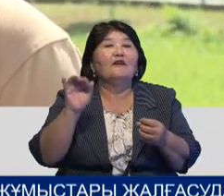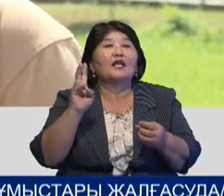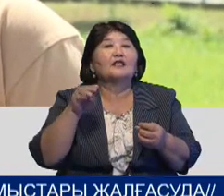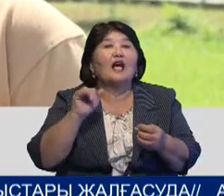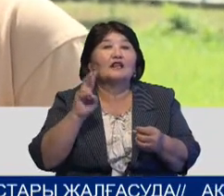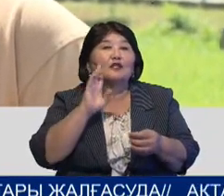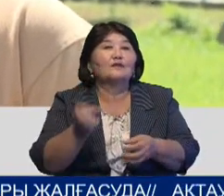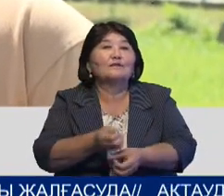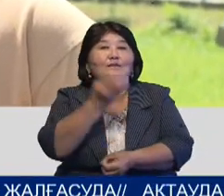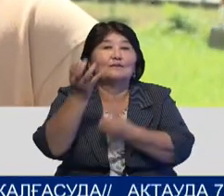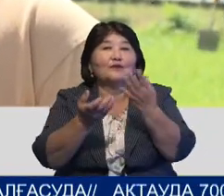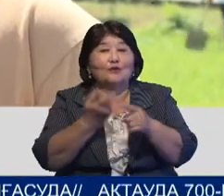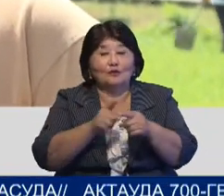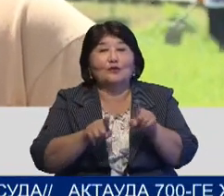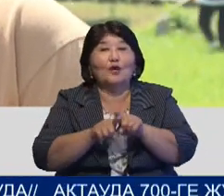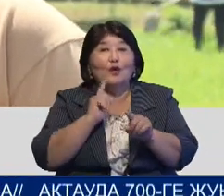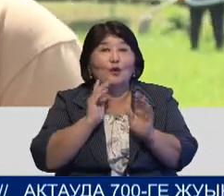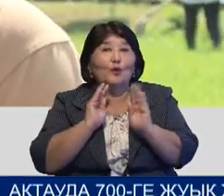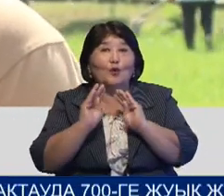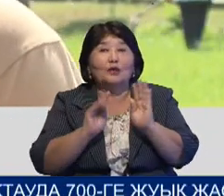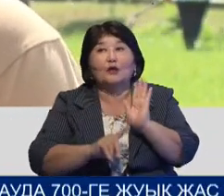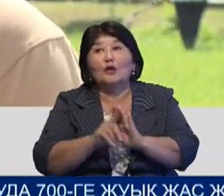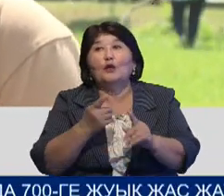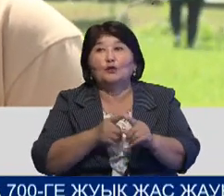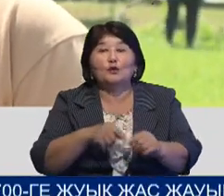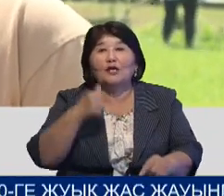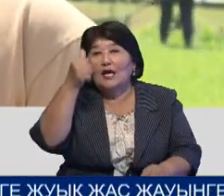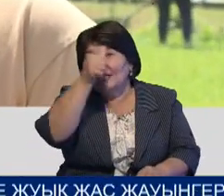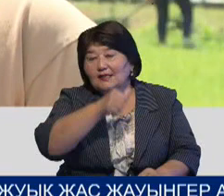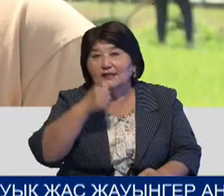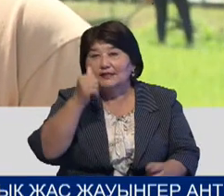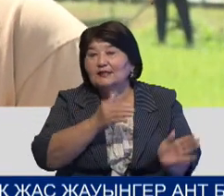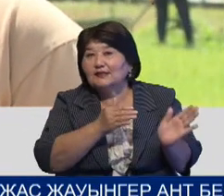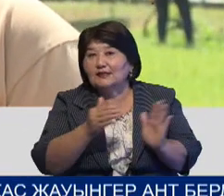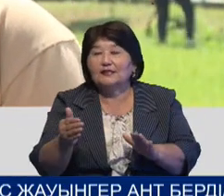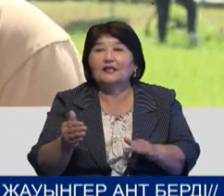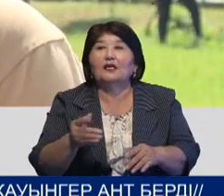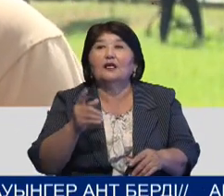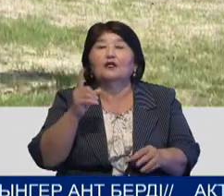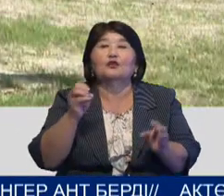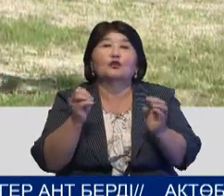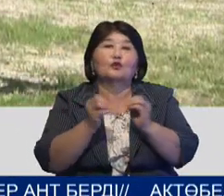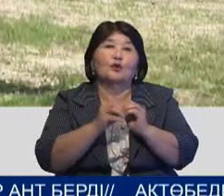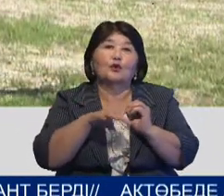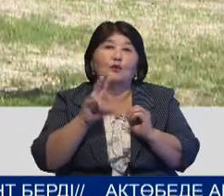осы көгалдандыруға кіреді. Сондықтан жылына 110 миллиондай ақша